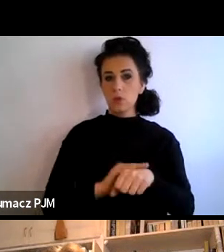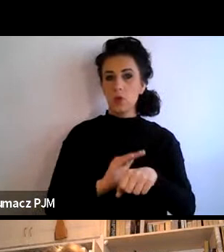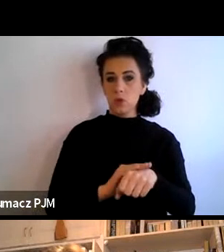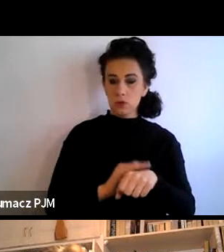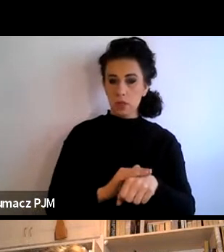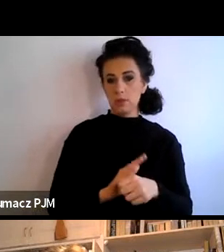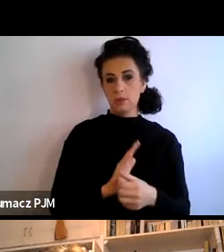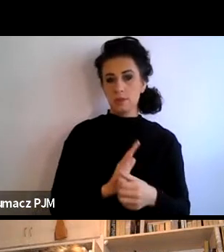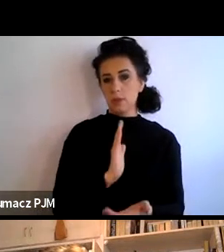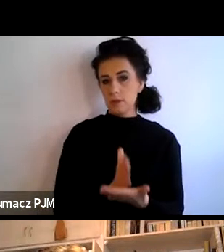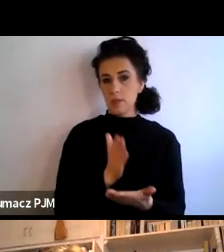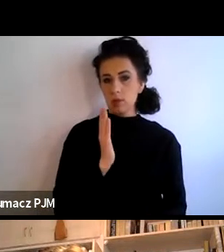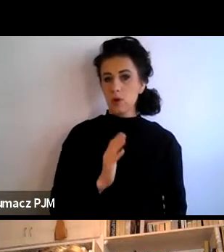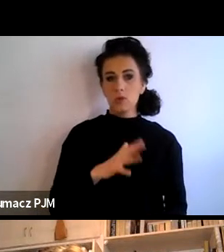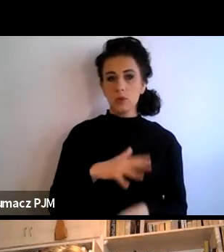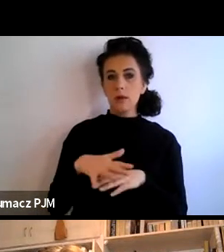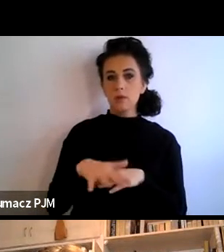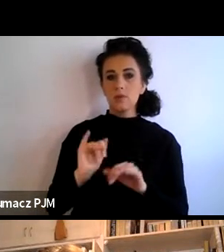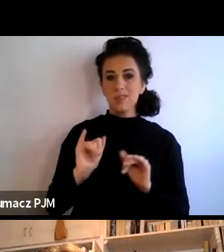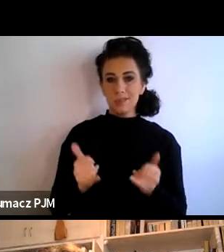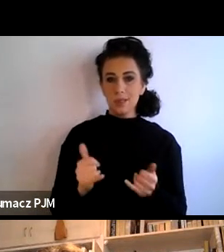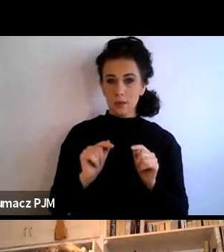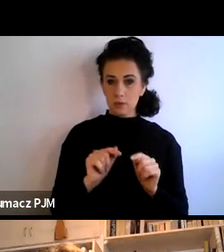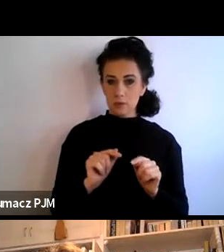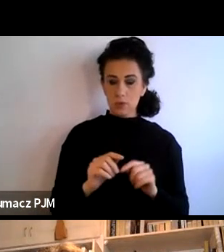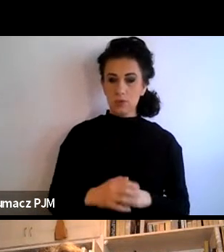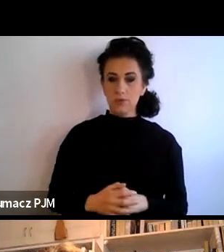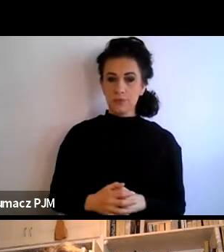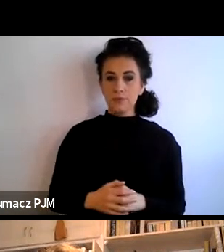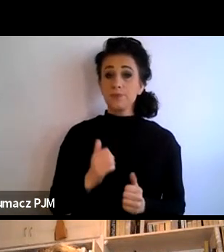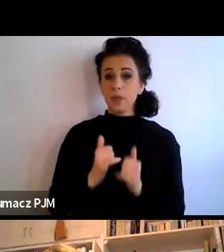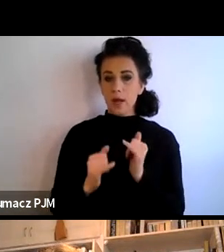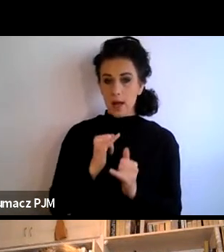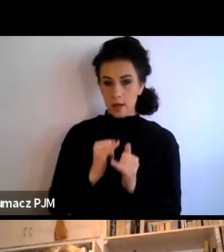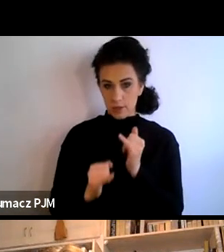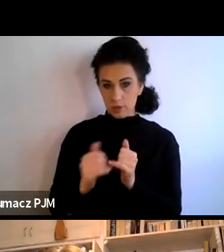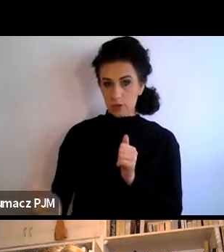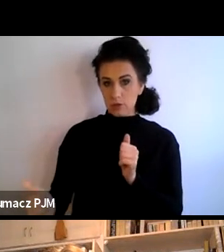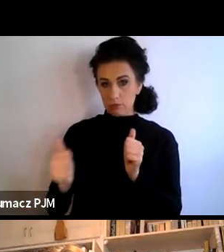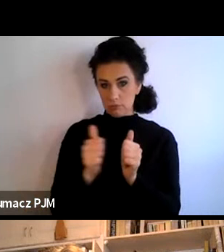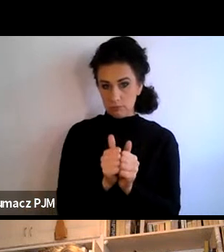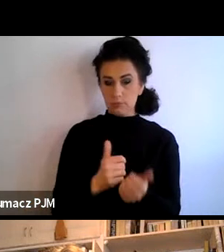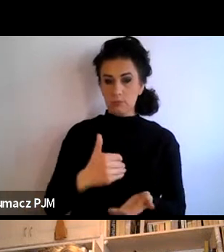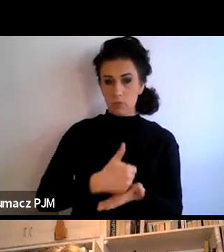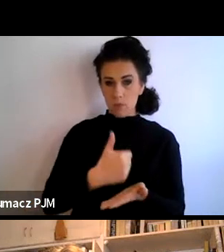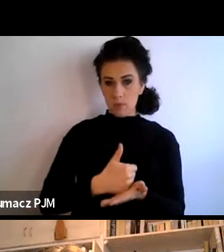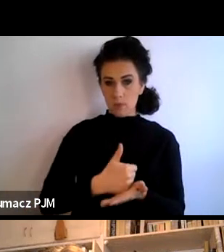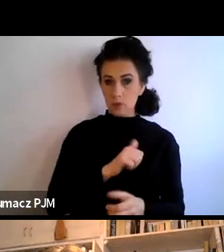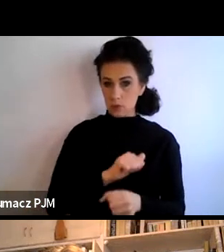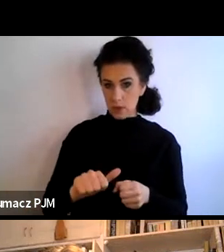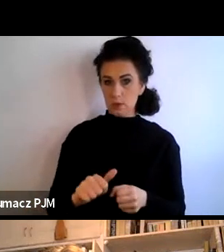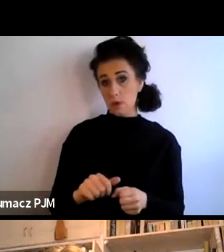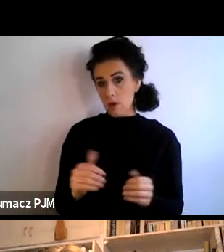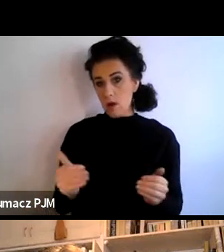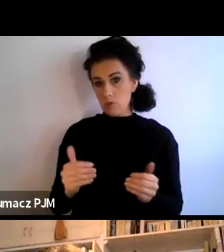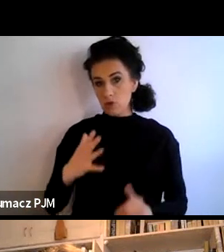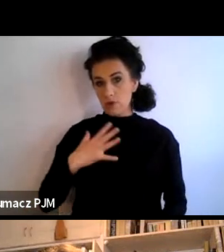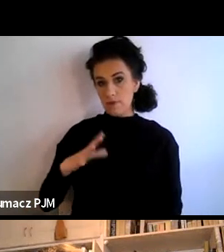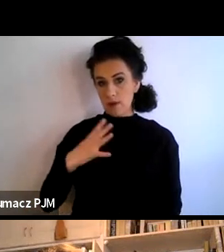i jak to traktować, a jeżeli jest to pomoc asystenta, to czy wartość